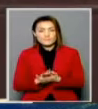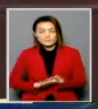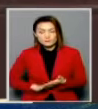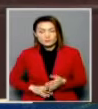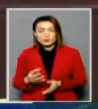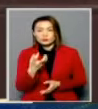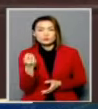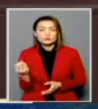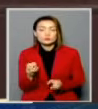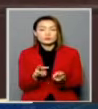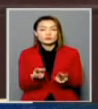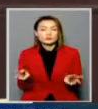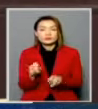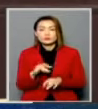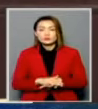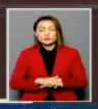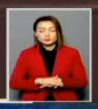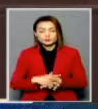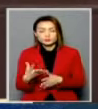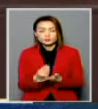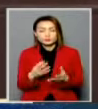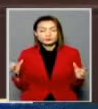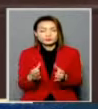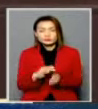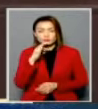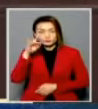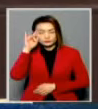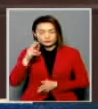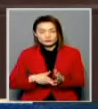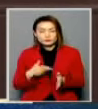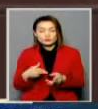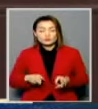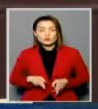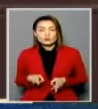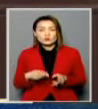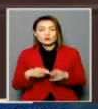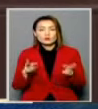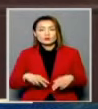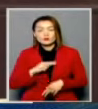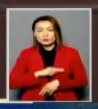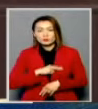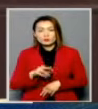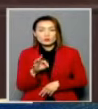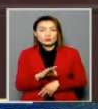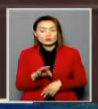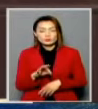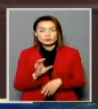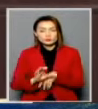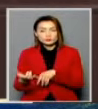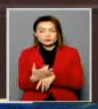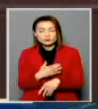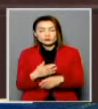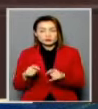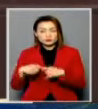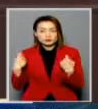кроме того министерству финансов совместно с компании казахстан темир жолы необходимо проработать вопросы обмен информацией с